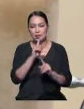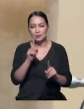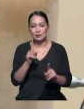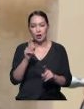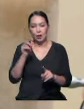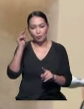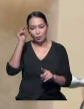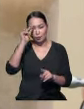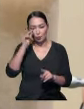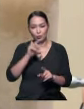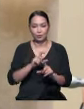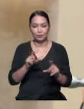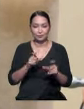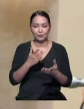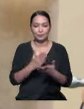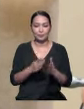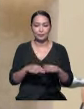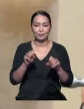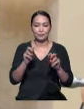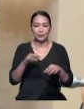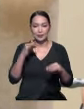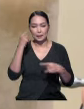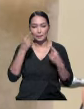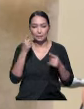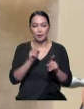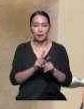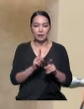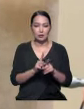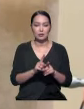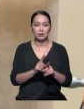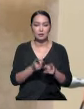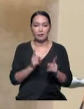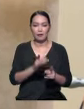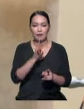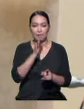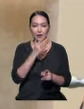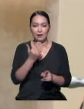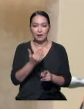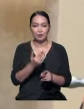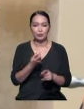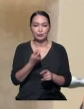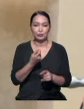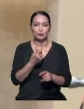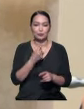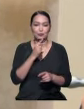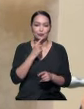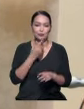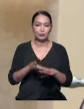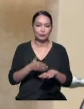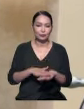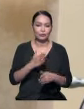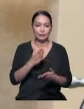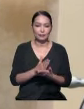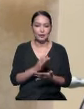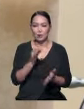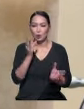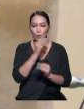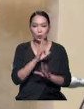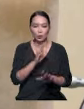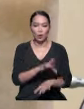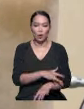образовательными потребностями. Специалисты психологической службы в настоящее время испытывают колоссальную нагрузку и порой не успевают